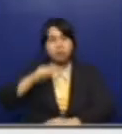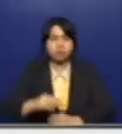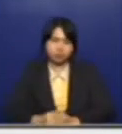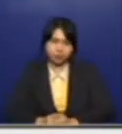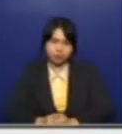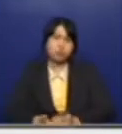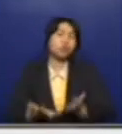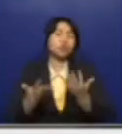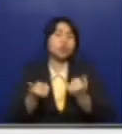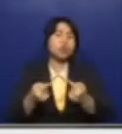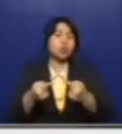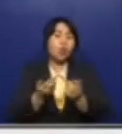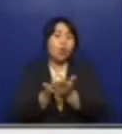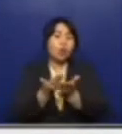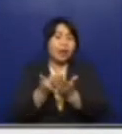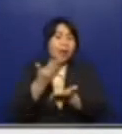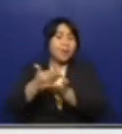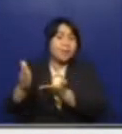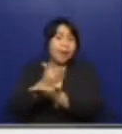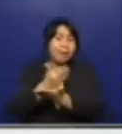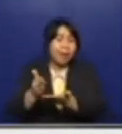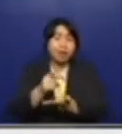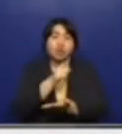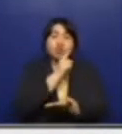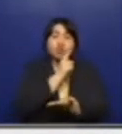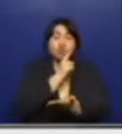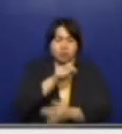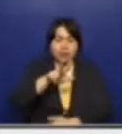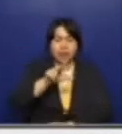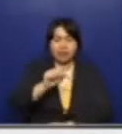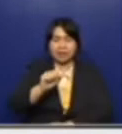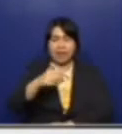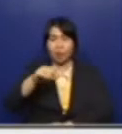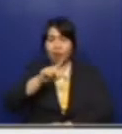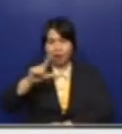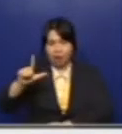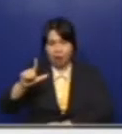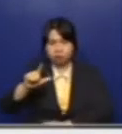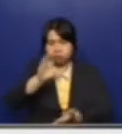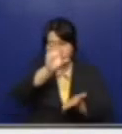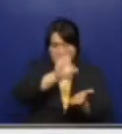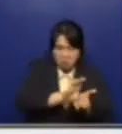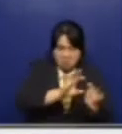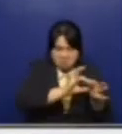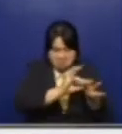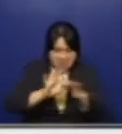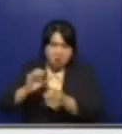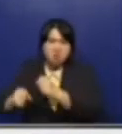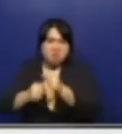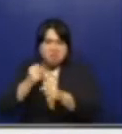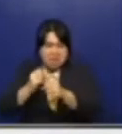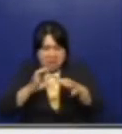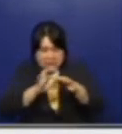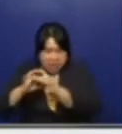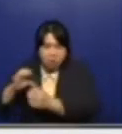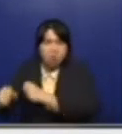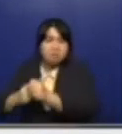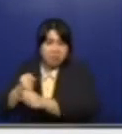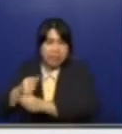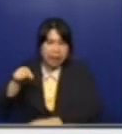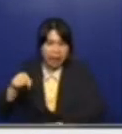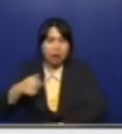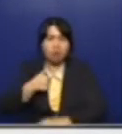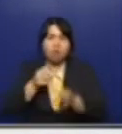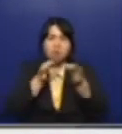การจัดงบประมาณผูกพันเนี่ยถึง 300,000 กว่าล้านท่านประธานมันมีตัวหนึ่งที่ผมชี้เห็นว่